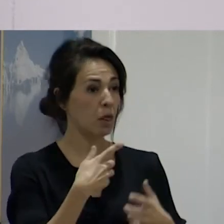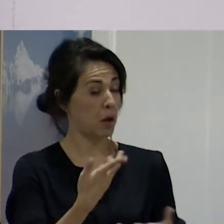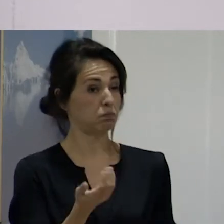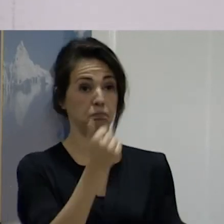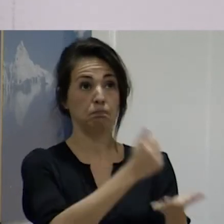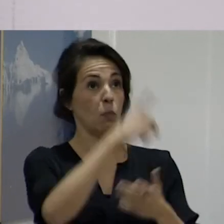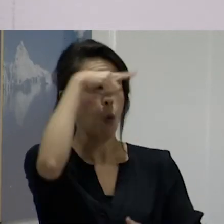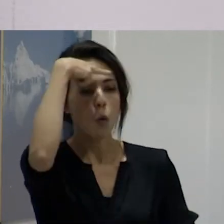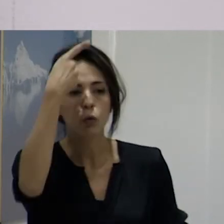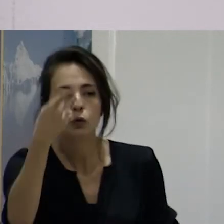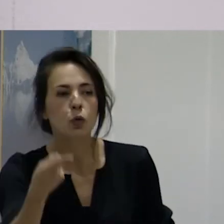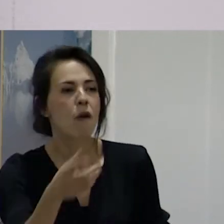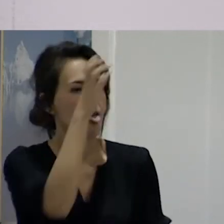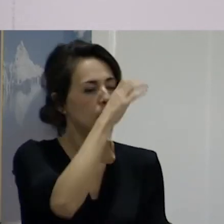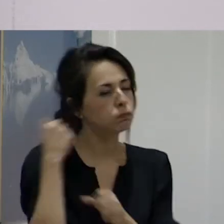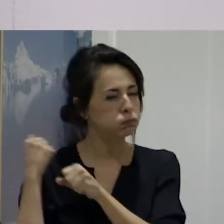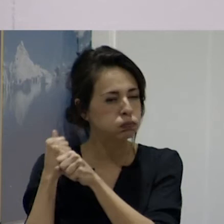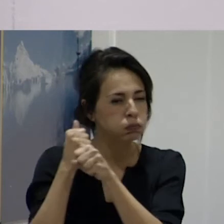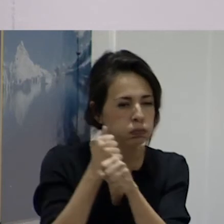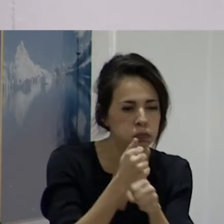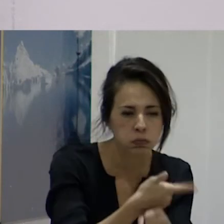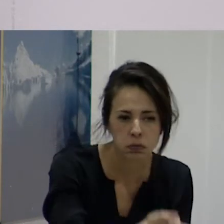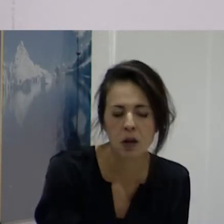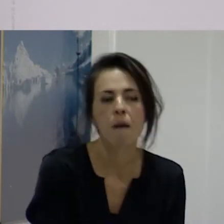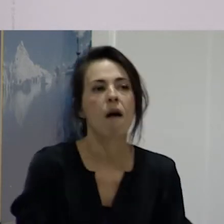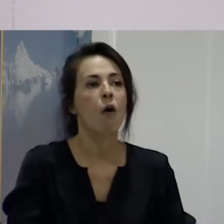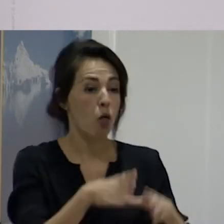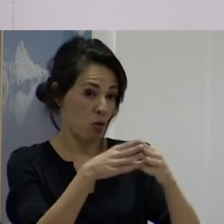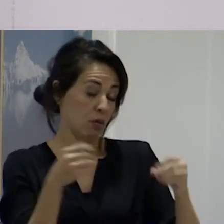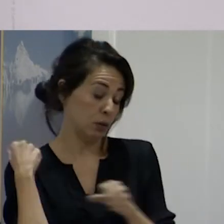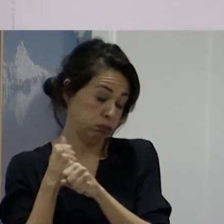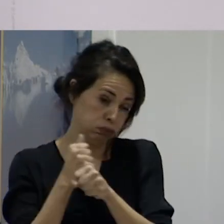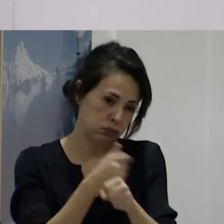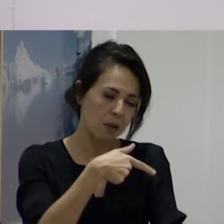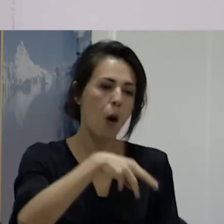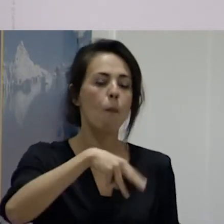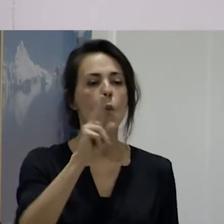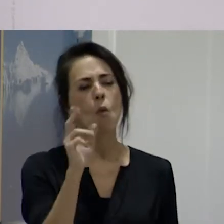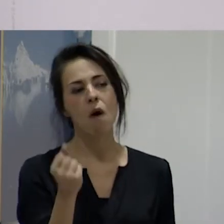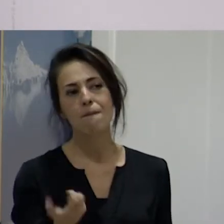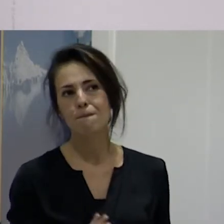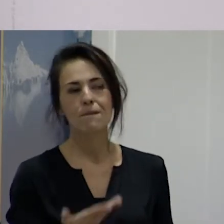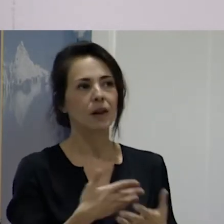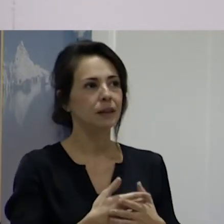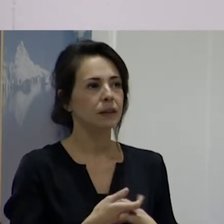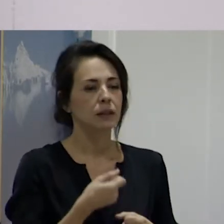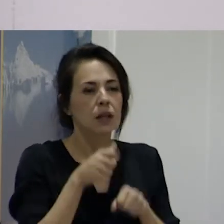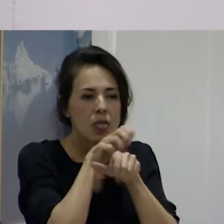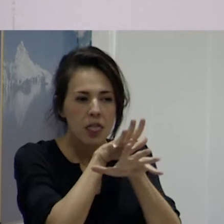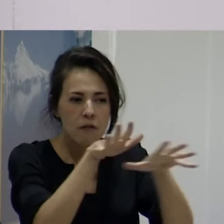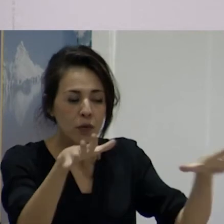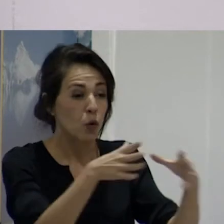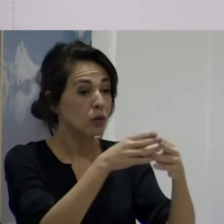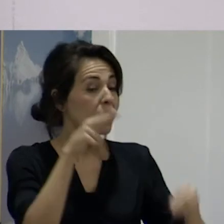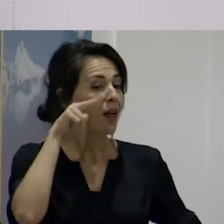treball científic que porta endavant la universitat. D'esta forma, el MUA ens ajuda a projectar la Universitat d'Alacant a